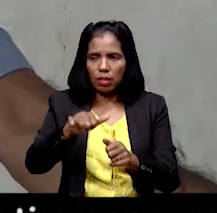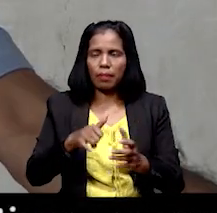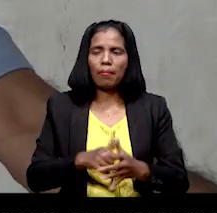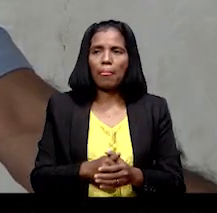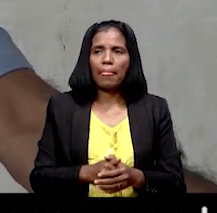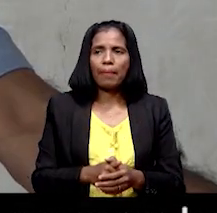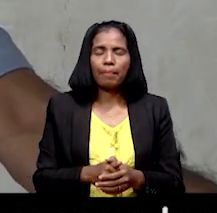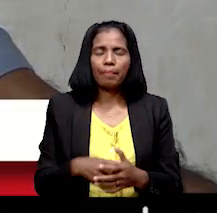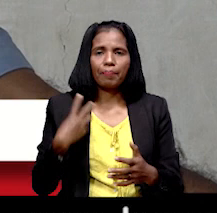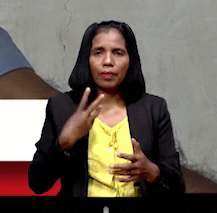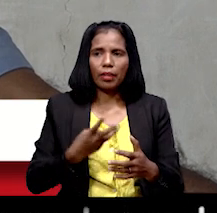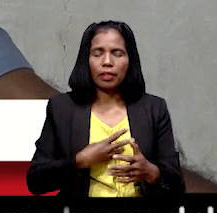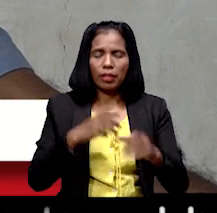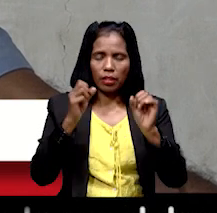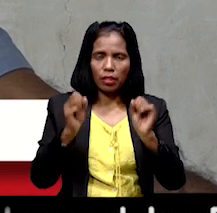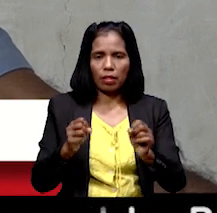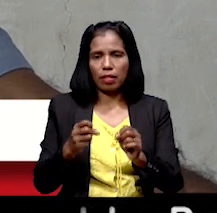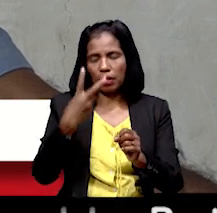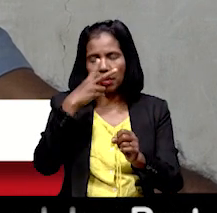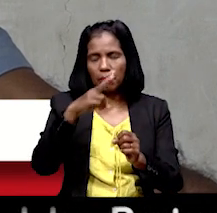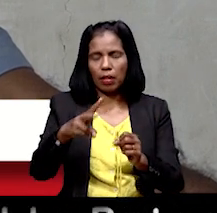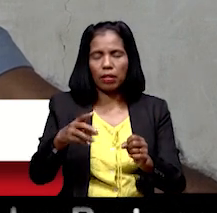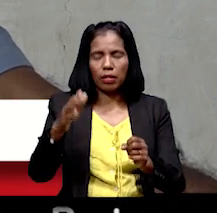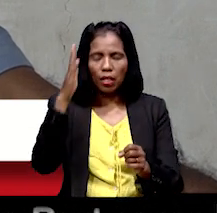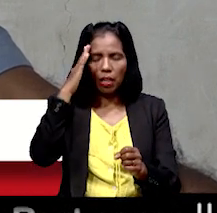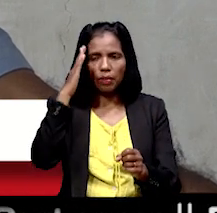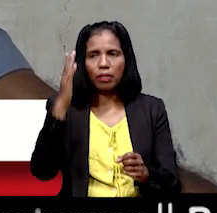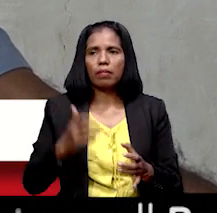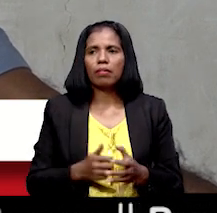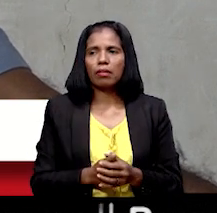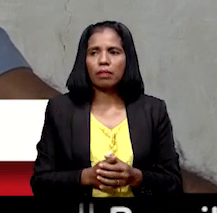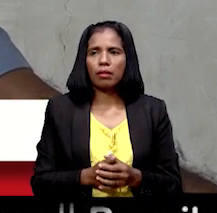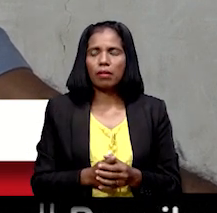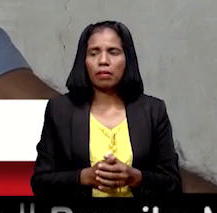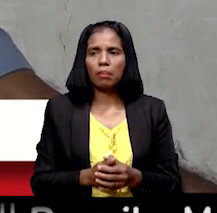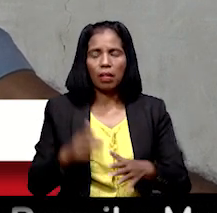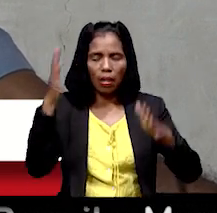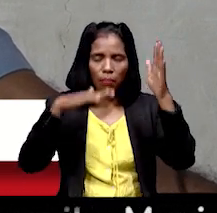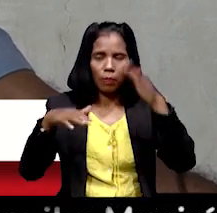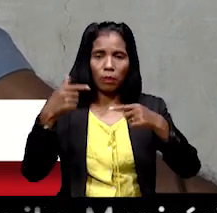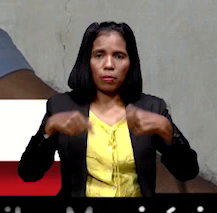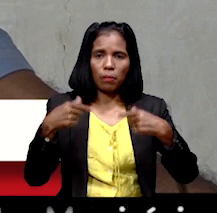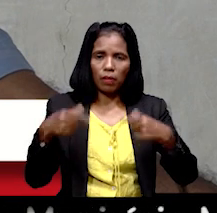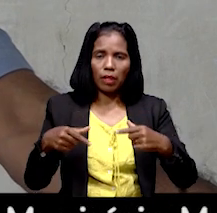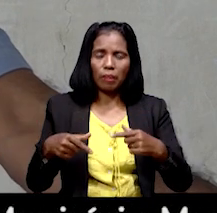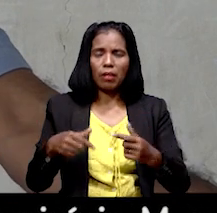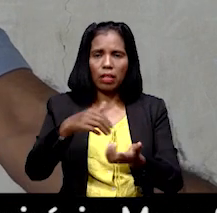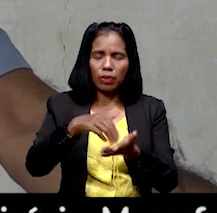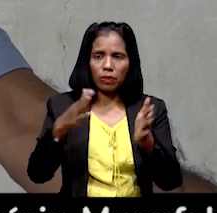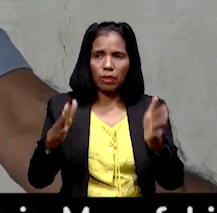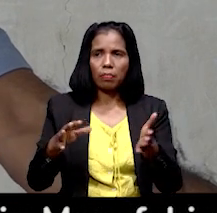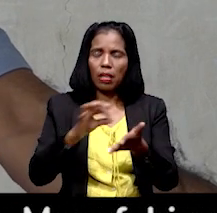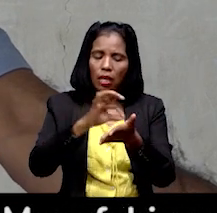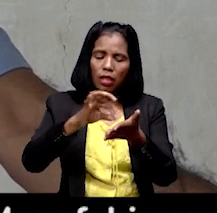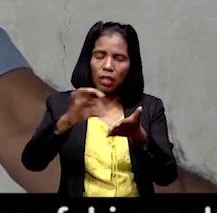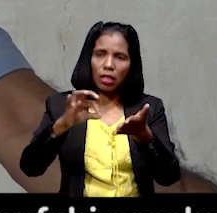tamba balu intensau nene ba ataka malu balu intensau nene ba akerek ba di